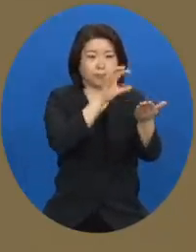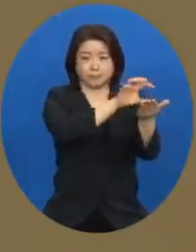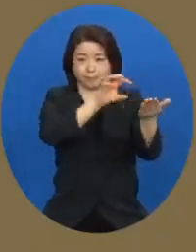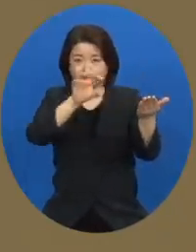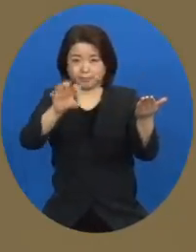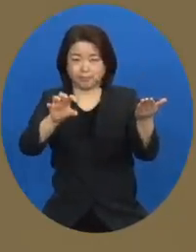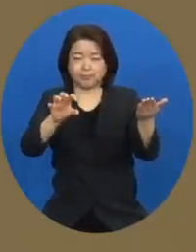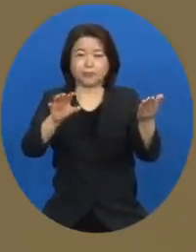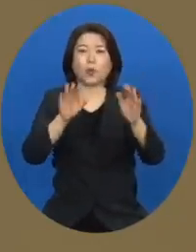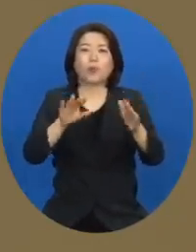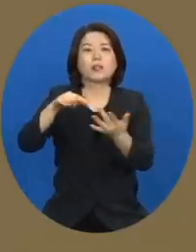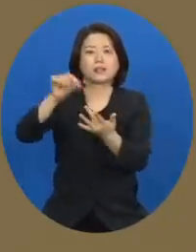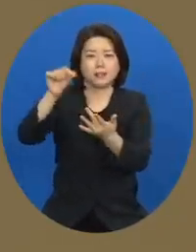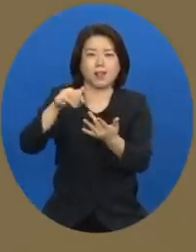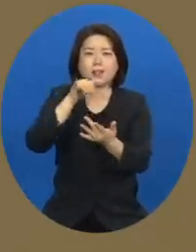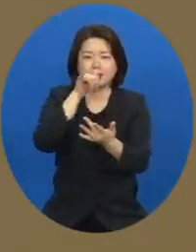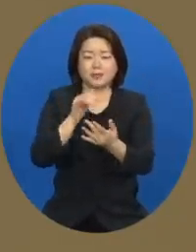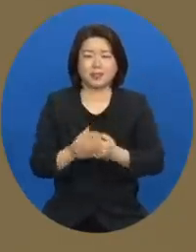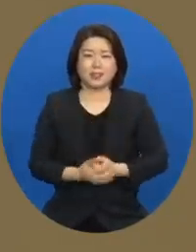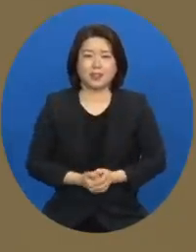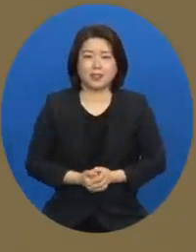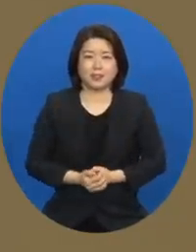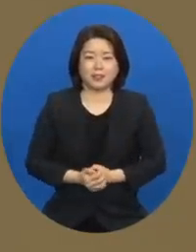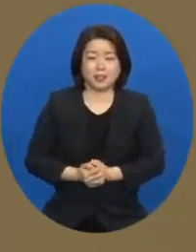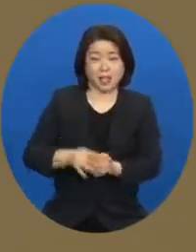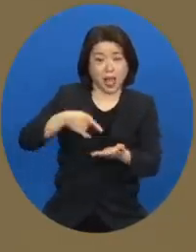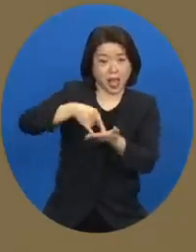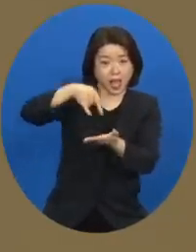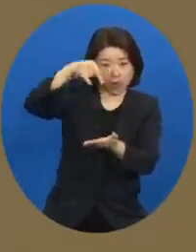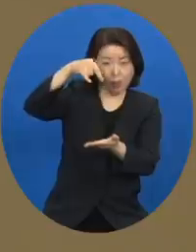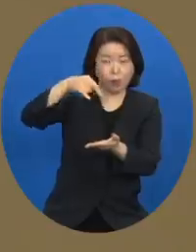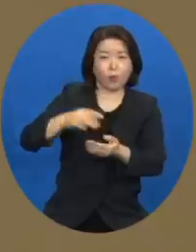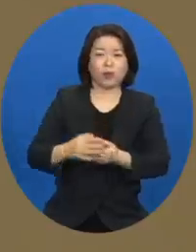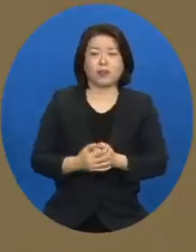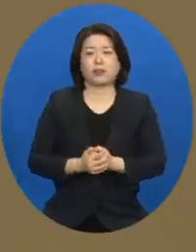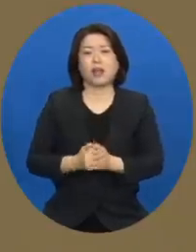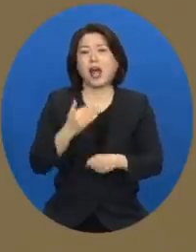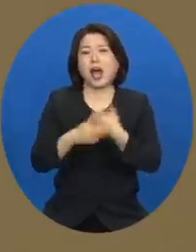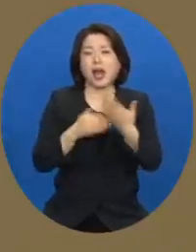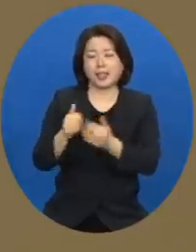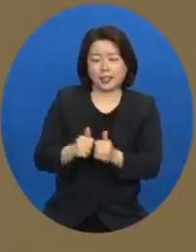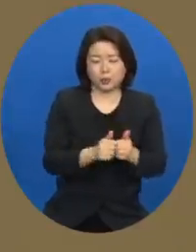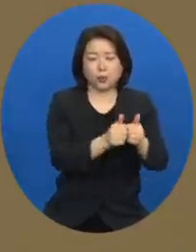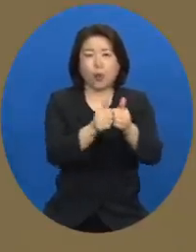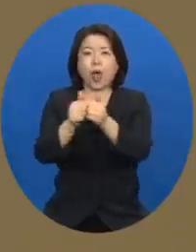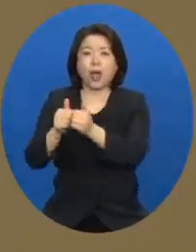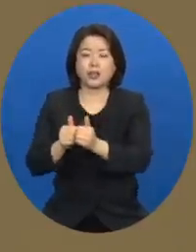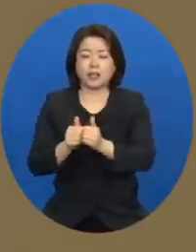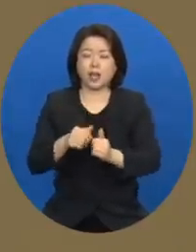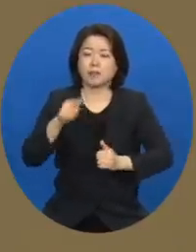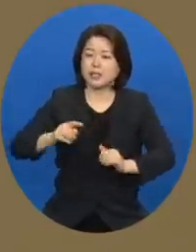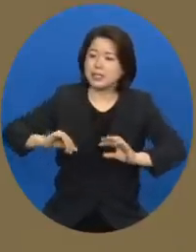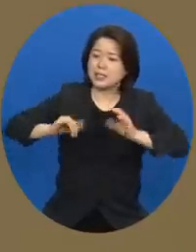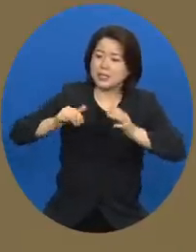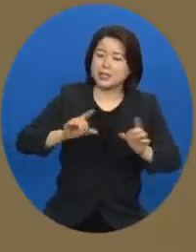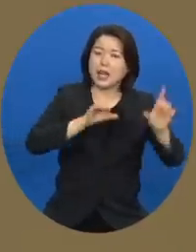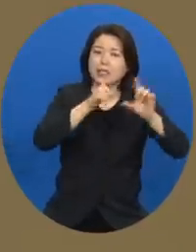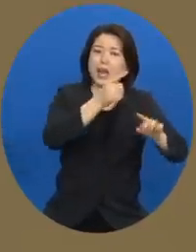대한 본문을 택한 겁니다. 에녹은 하나님과 동행하는 삶을 이 세상에서